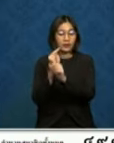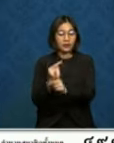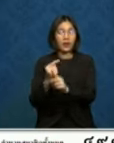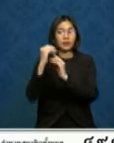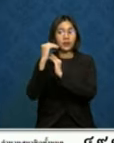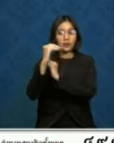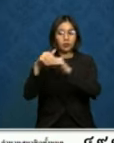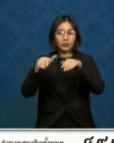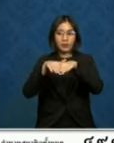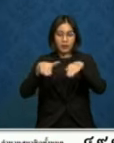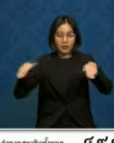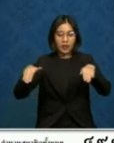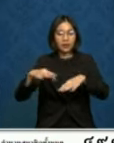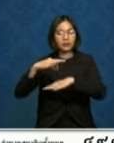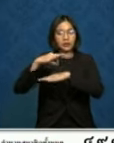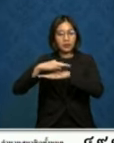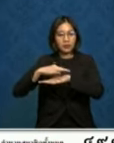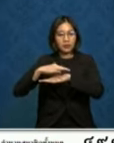ำหนดมาตรฐาน